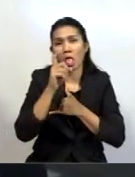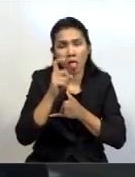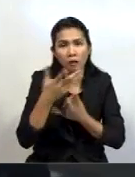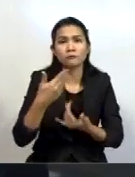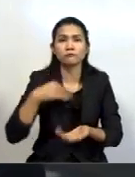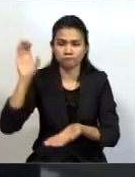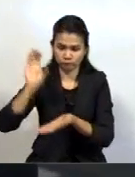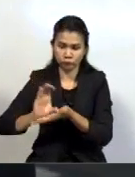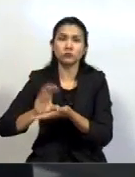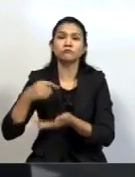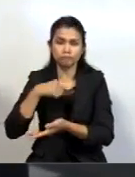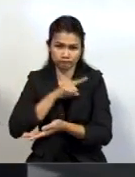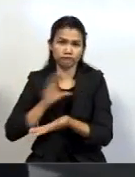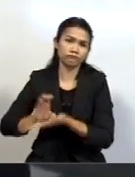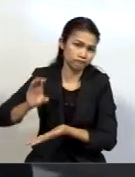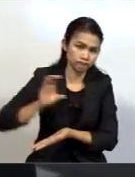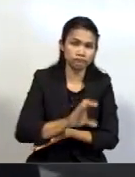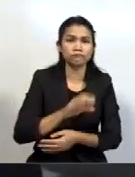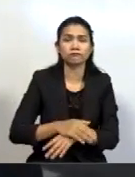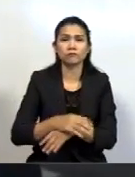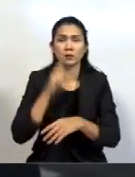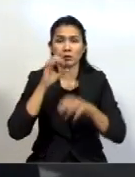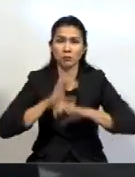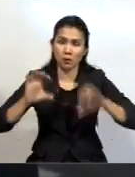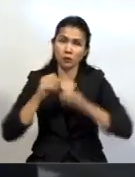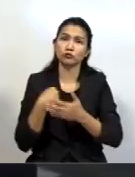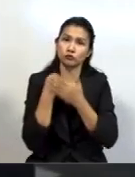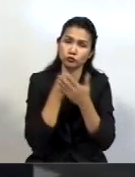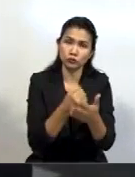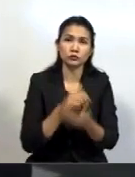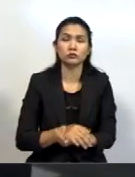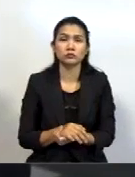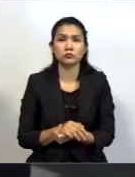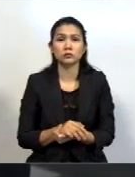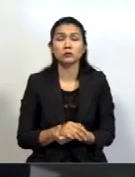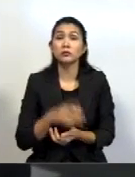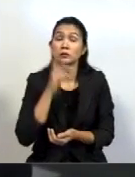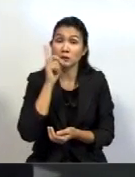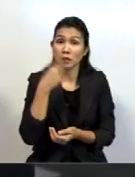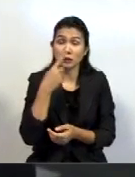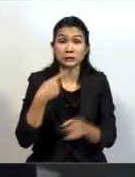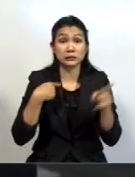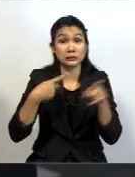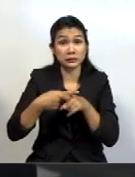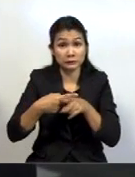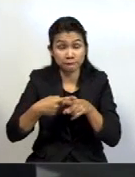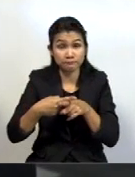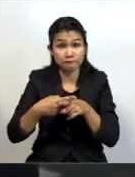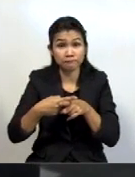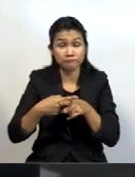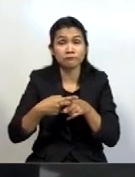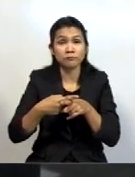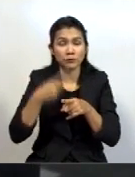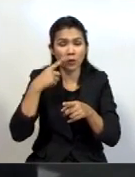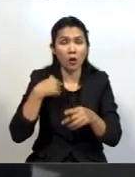ทุนผมก็จะเข้าไปช่วยดูแลรัฐบาลก็จะเข้าไปช่วยดูแลสำหรับท่านที่ได้รับบาดเจ็บที่สามารถ